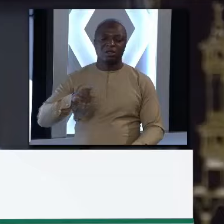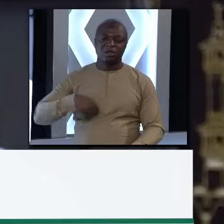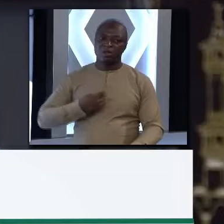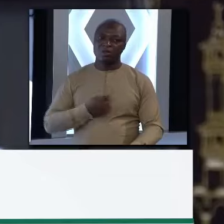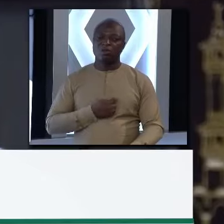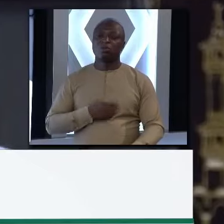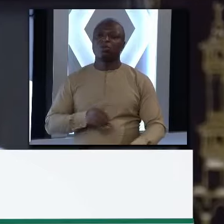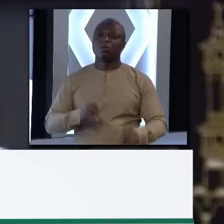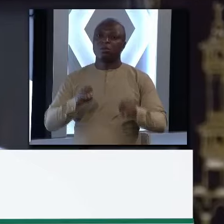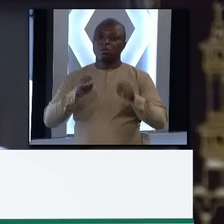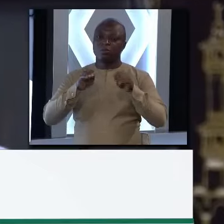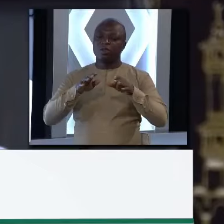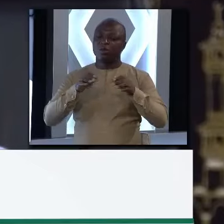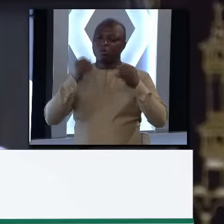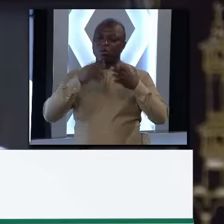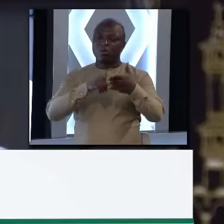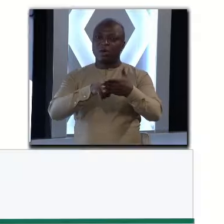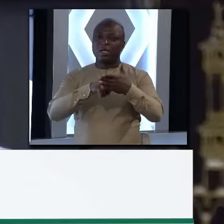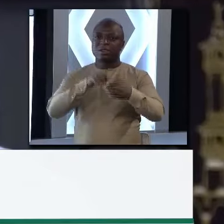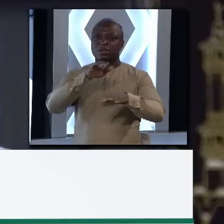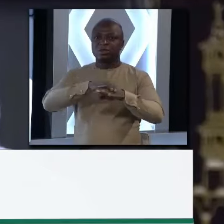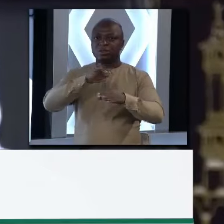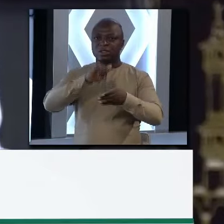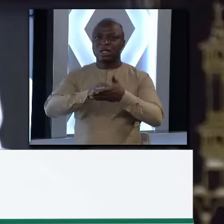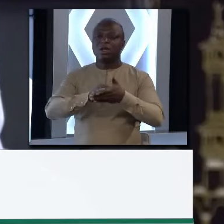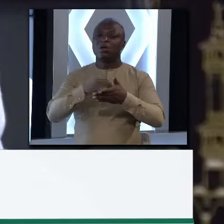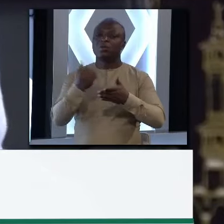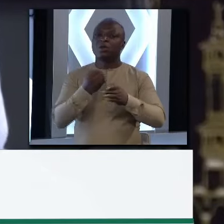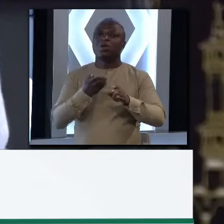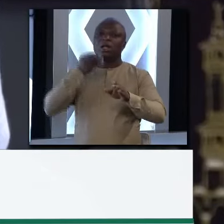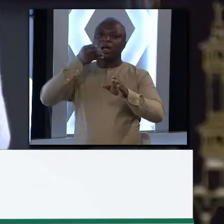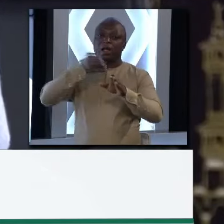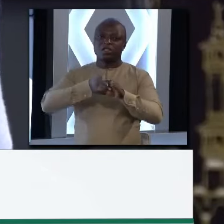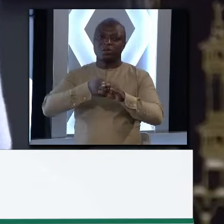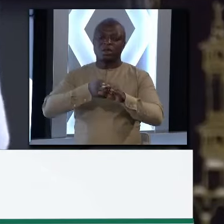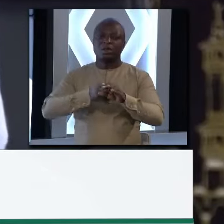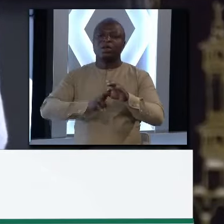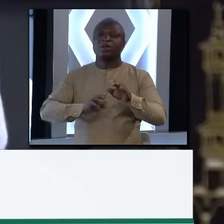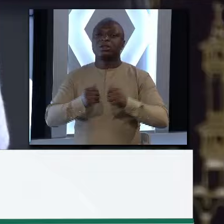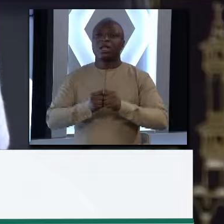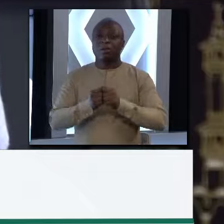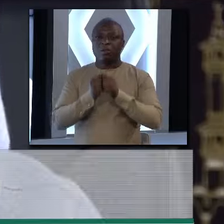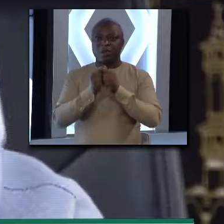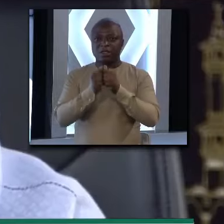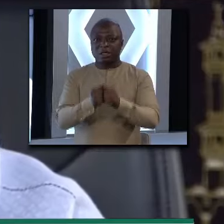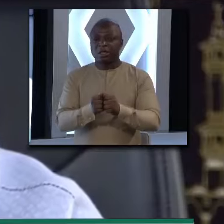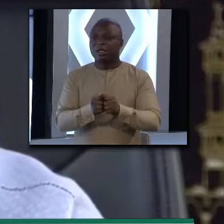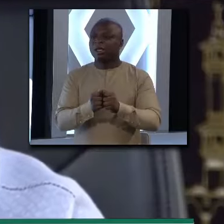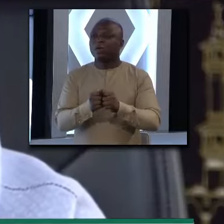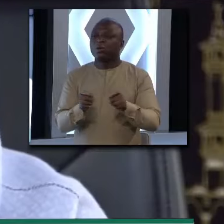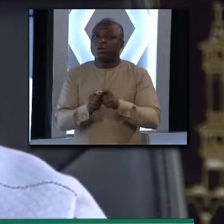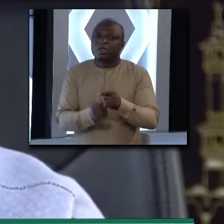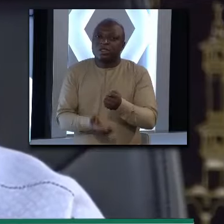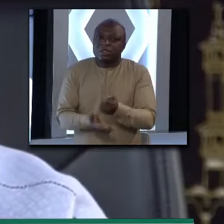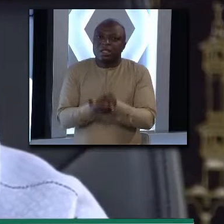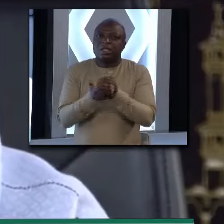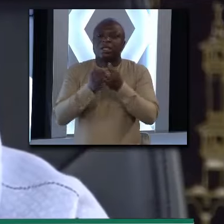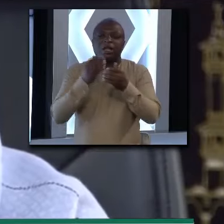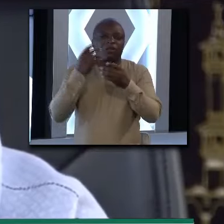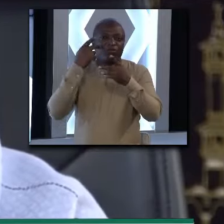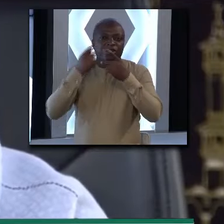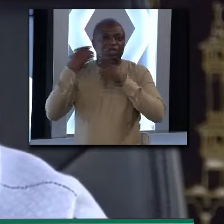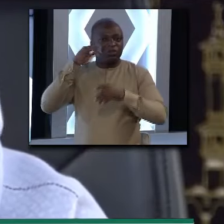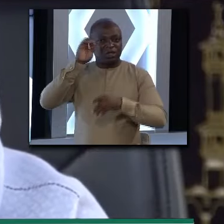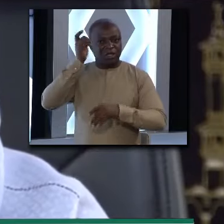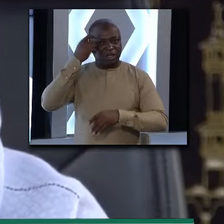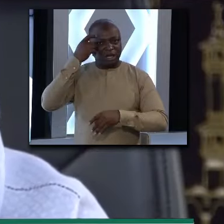mettons beaucoup plus l'accent là-dessus. Nous prenons l'engagement d'accompagner et de porter la vision du chef de